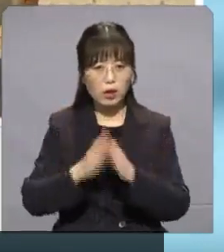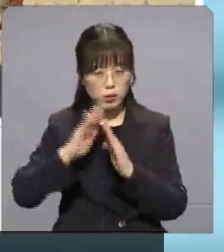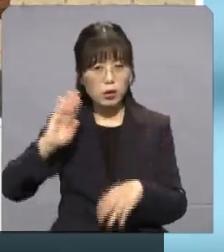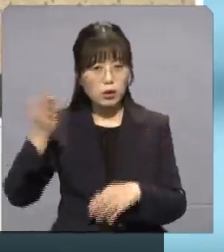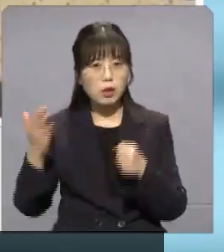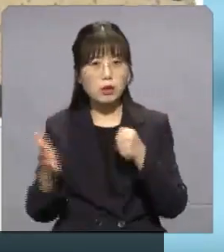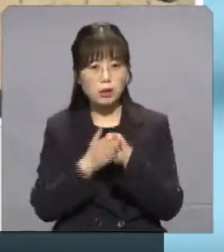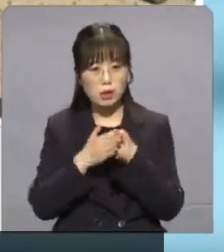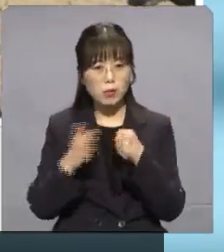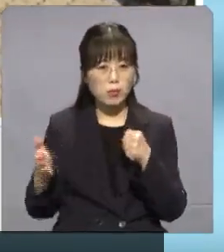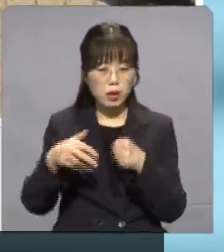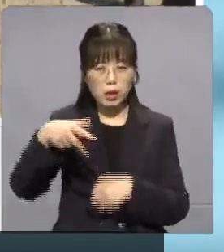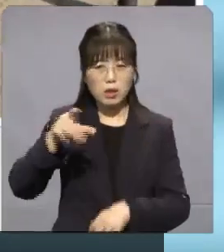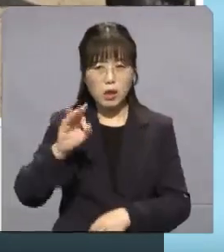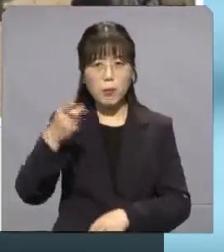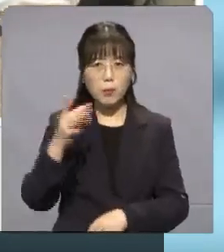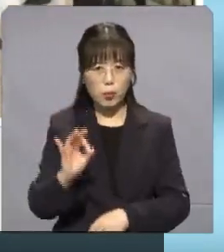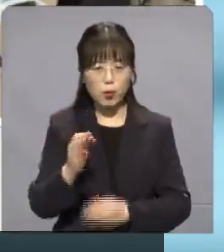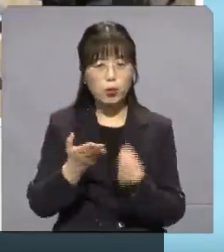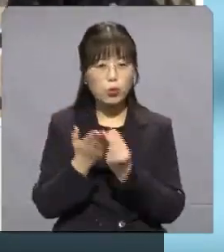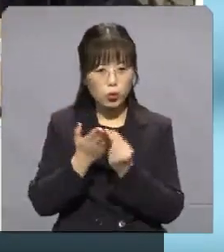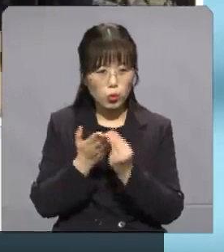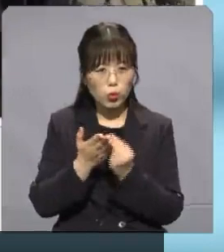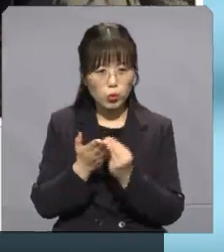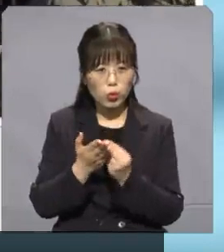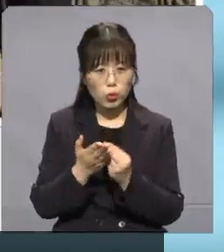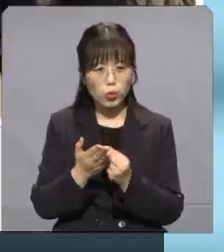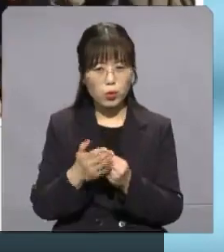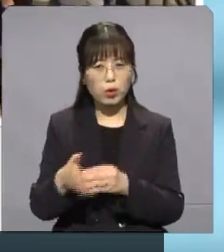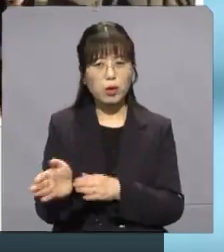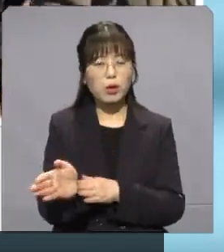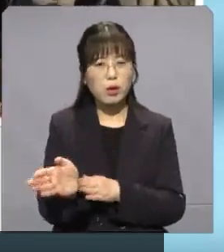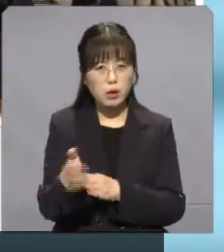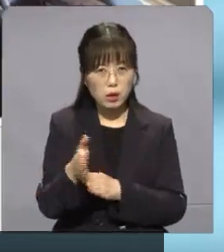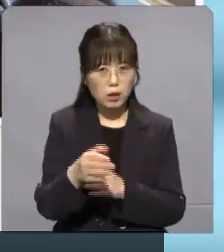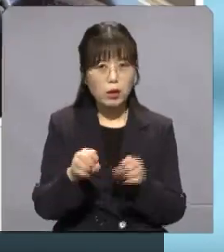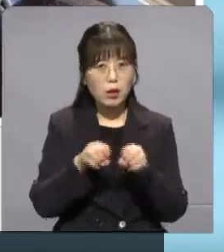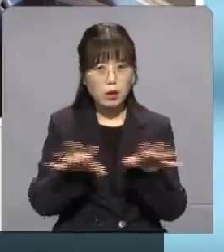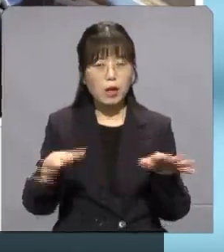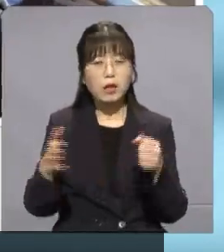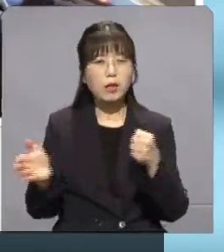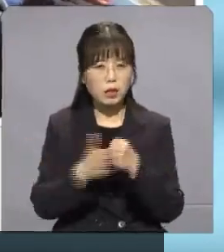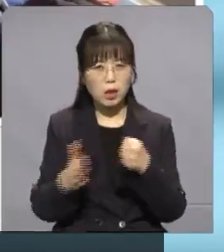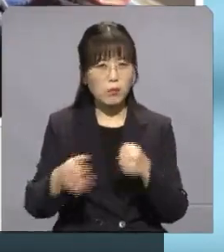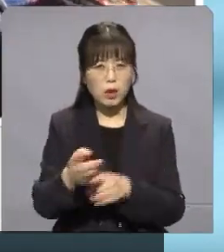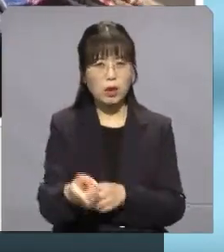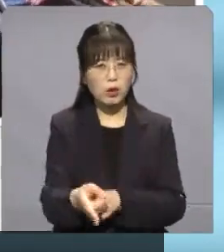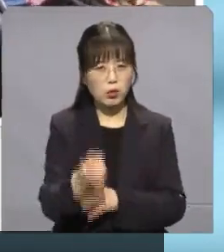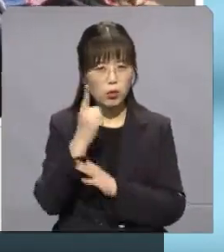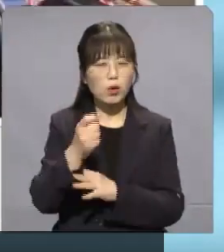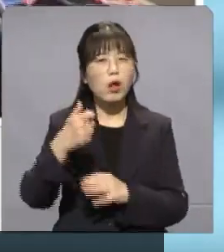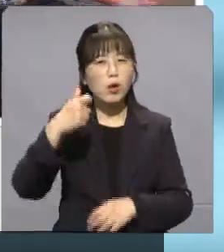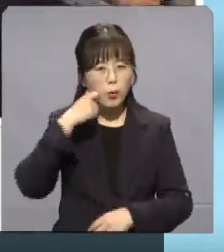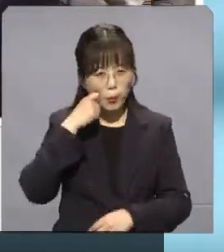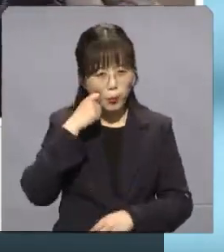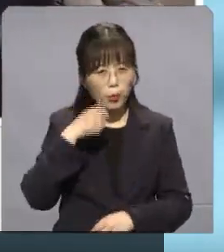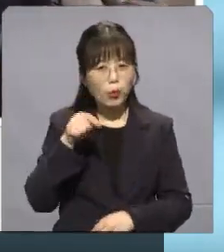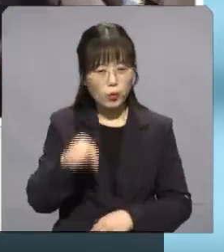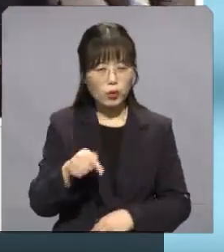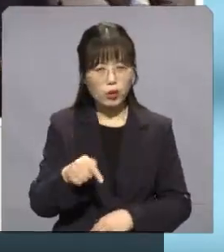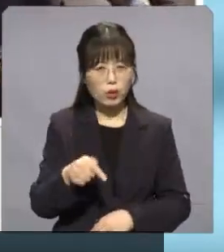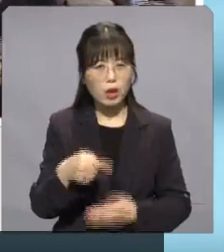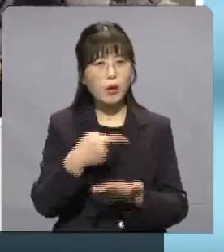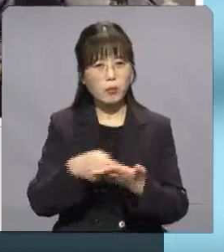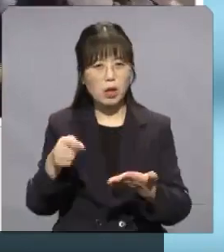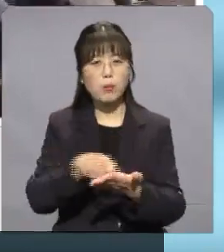되면서 장봉도 근처에 이제 뻘이나 그런게 빠져나가면서 어죽 자원이 고갈됐다 그런 부분에서 이제 어족점